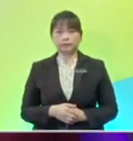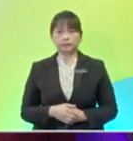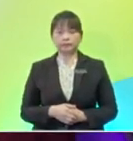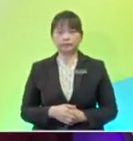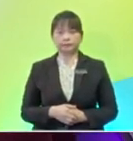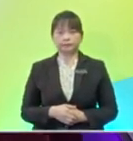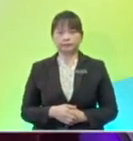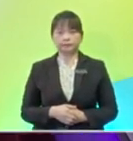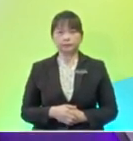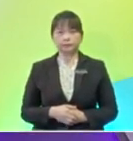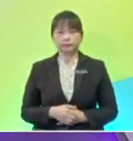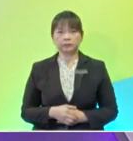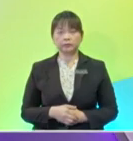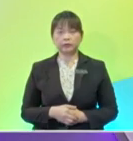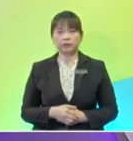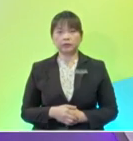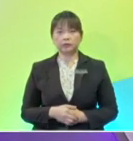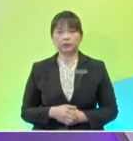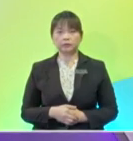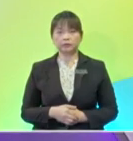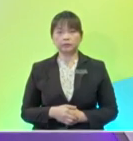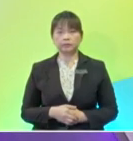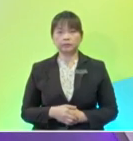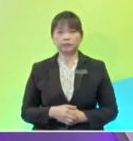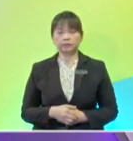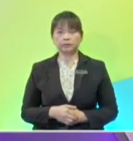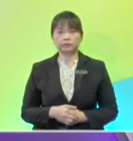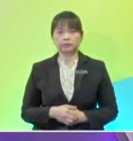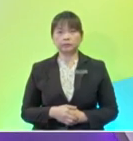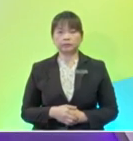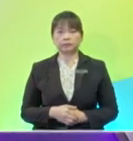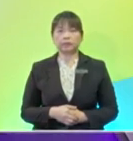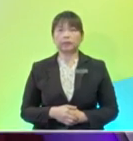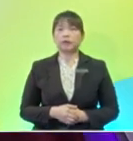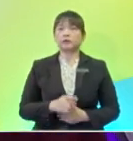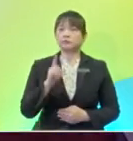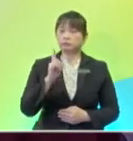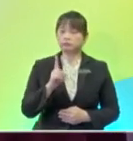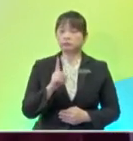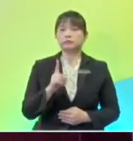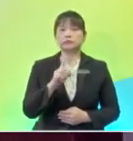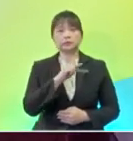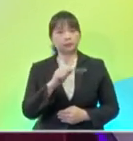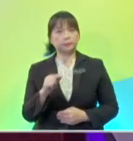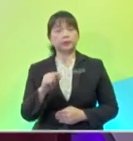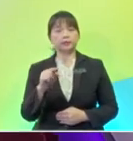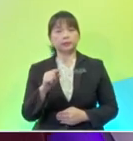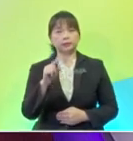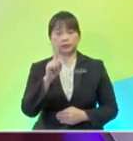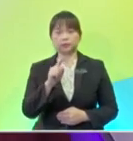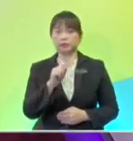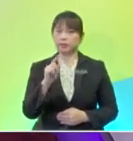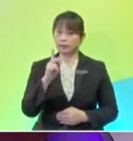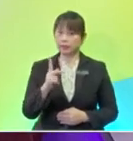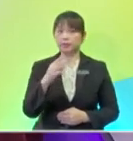jadi kalau kita tengok satu Oke sampai numbuh 6 di jarak yang sama jadi kita pindah jarak yang sama